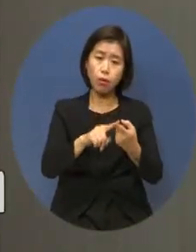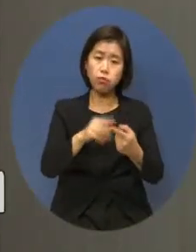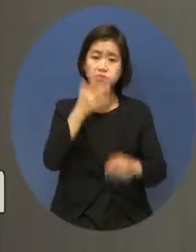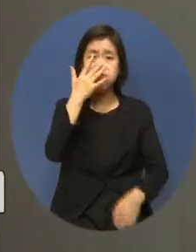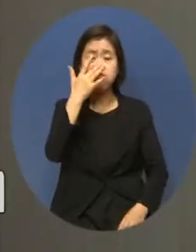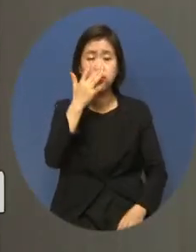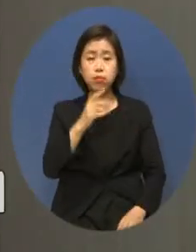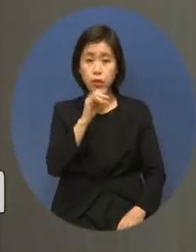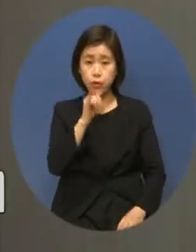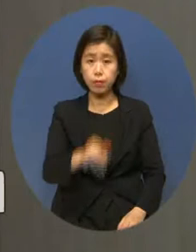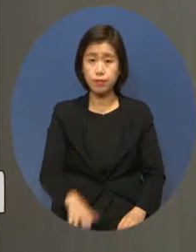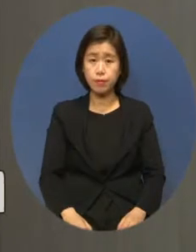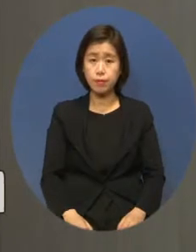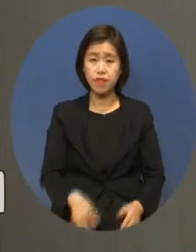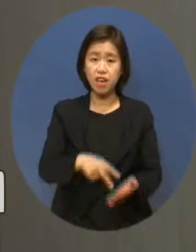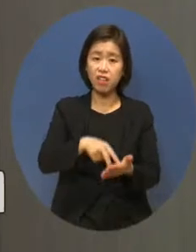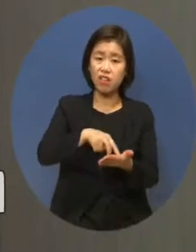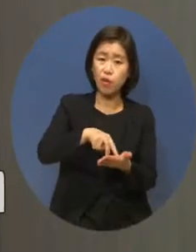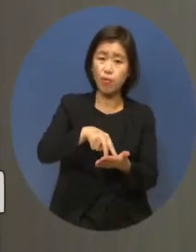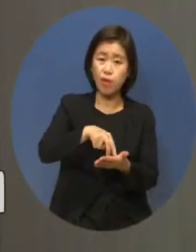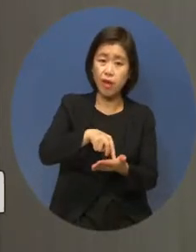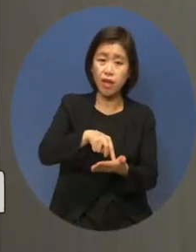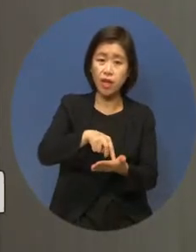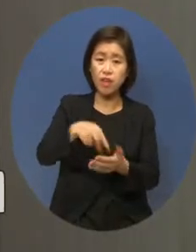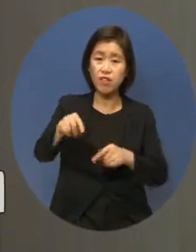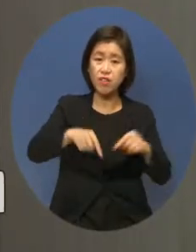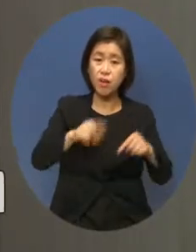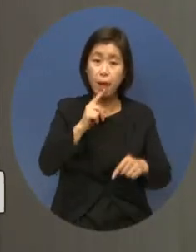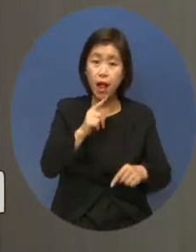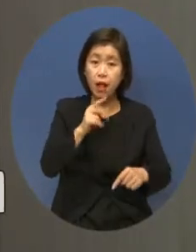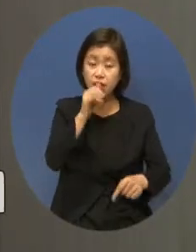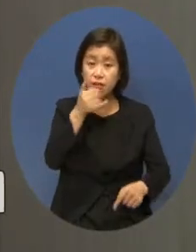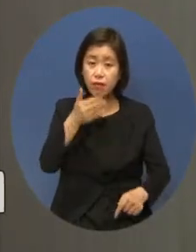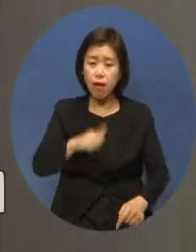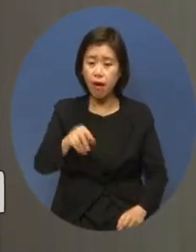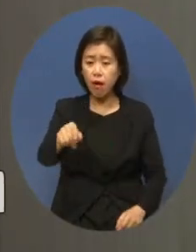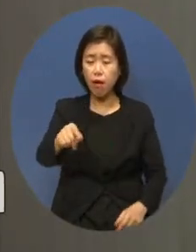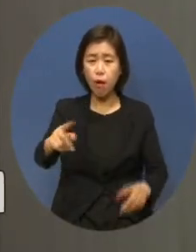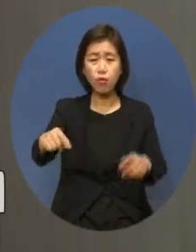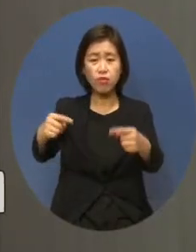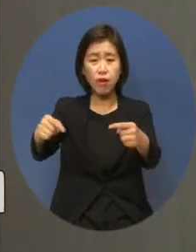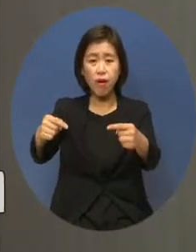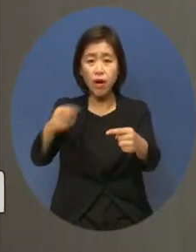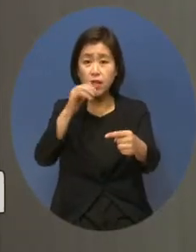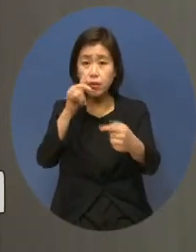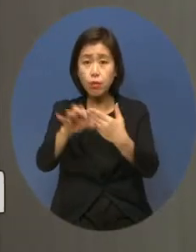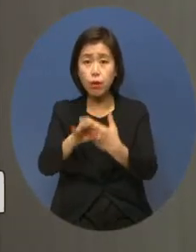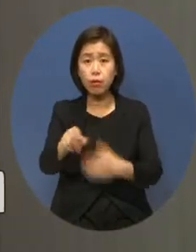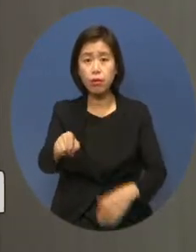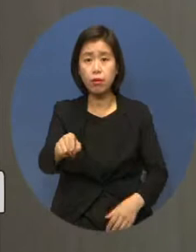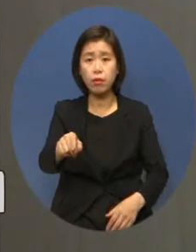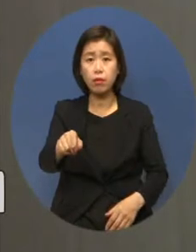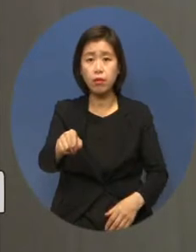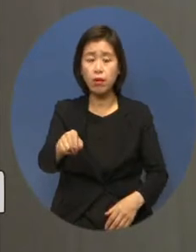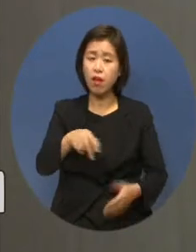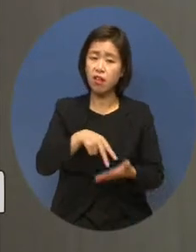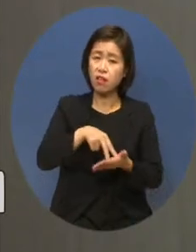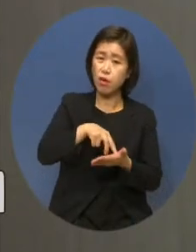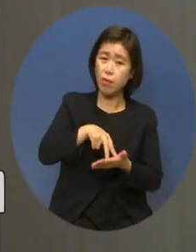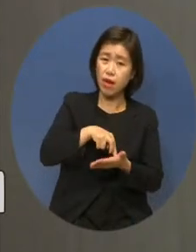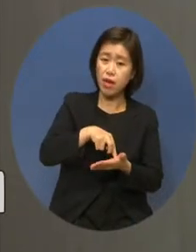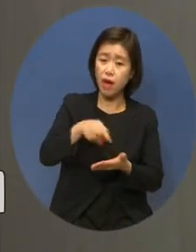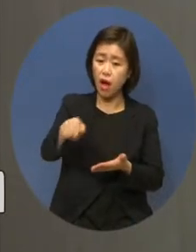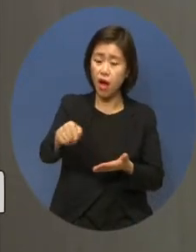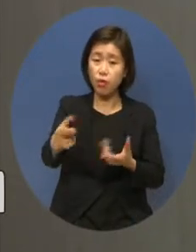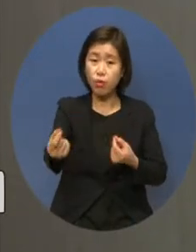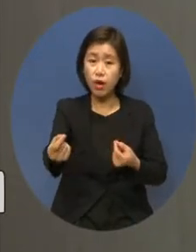절름발이 정책이다 라고 얘기를 하는데 눈앞에서 이제 누군가가 휠체어를 타고 있는 장애 당사자가 있다면 과연 그 말이 어떻게